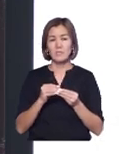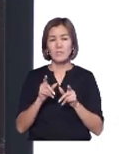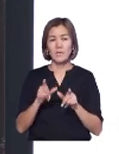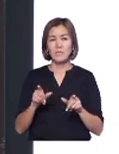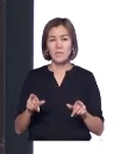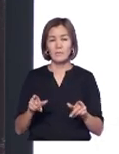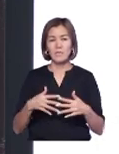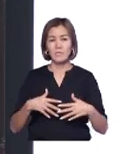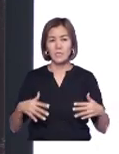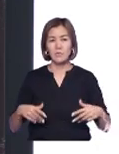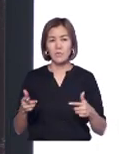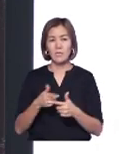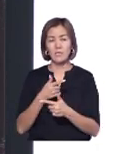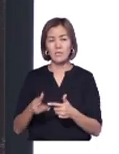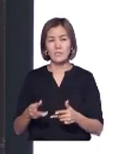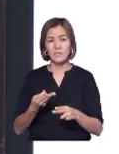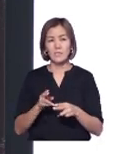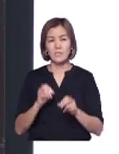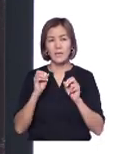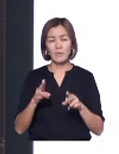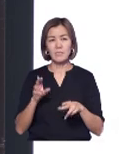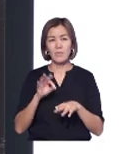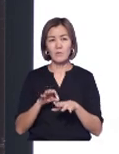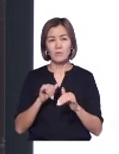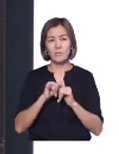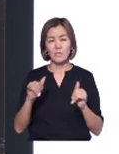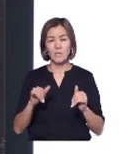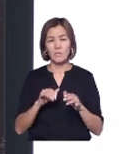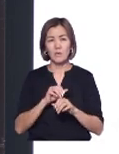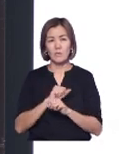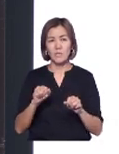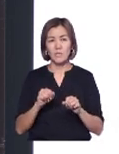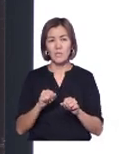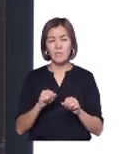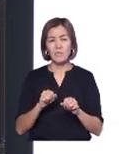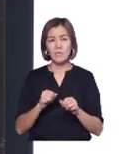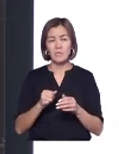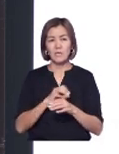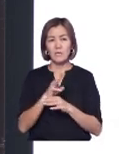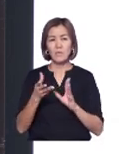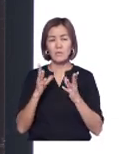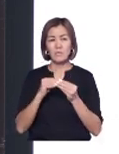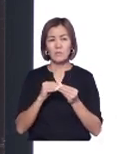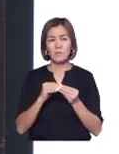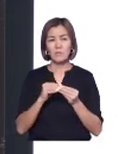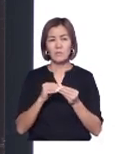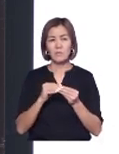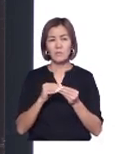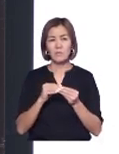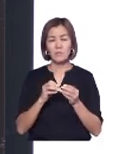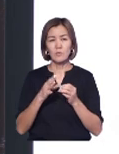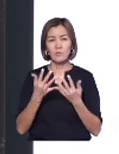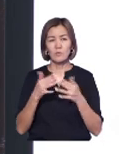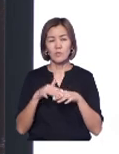адамдар мен жануарлар арасында аса қауіпті жұқпалы аурулардың таралмауына және облыс аумағында эпизоотиялық тұрақтылықты қамтамасыз ету мақсатында осы 13 ауылдық